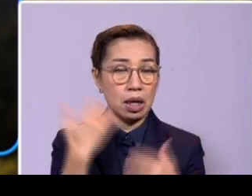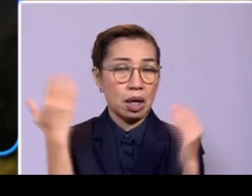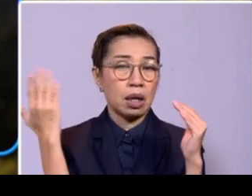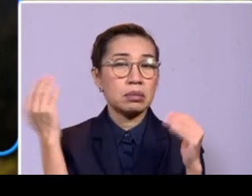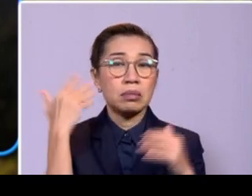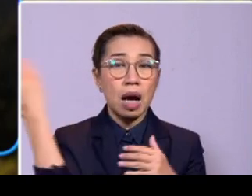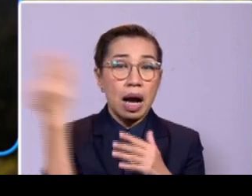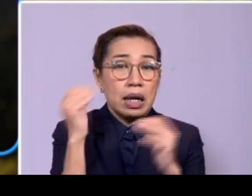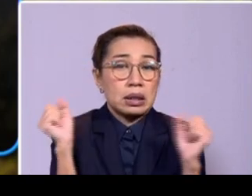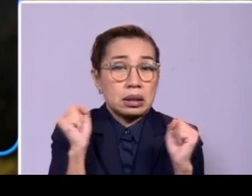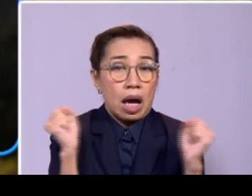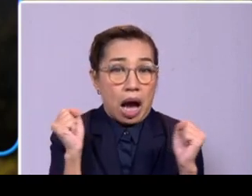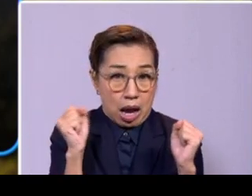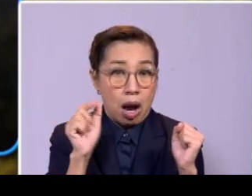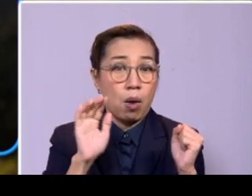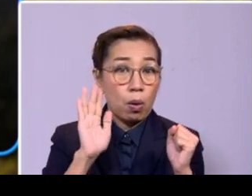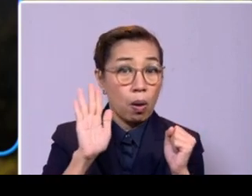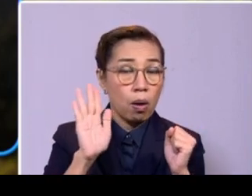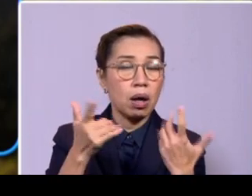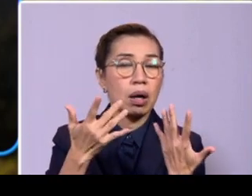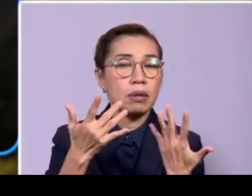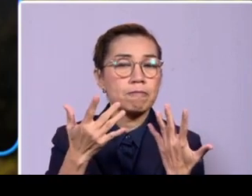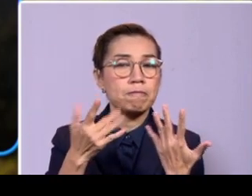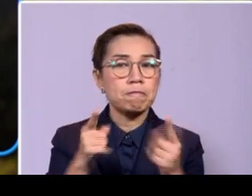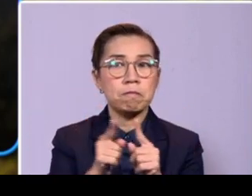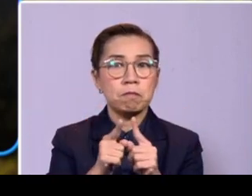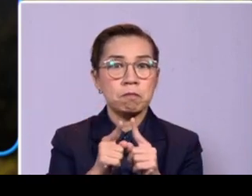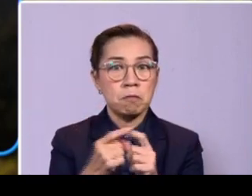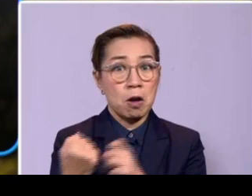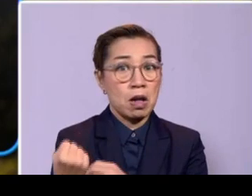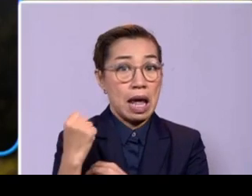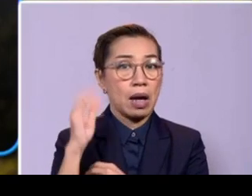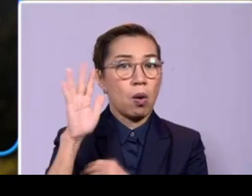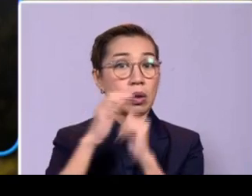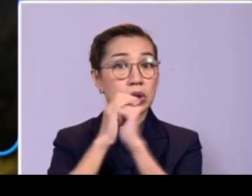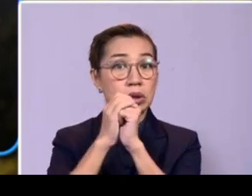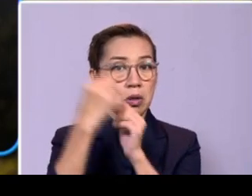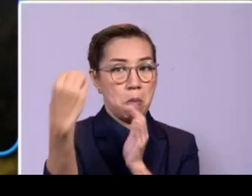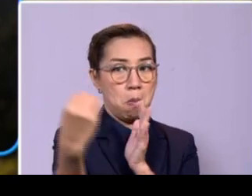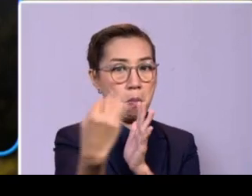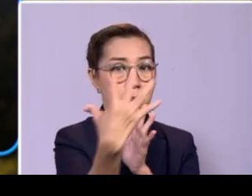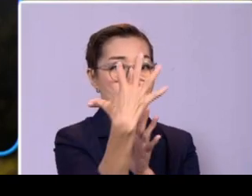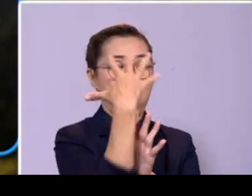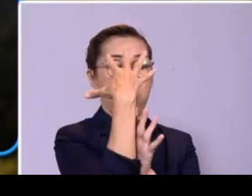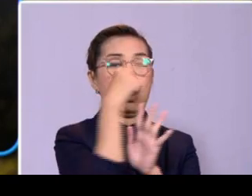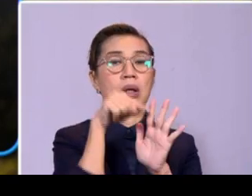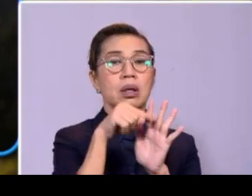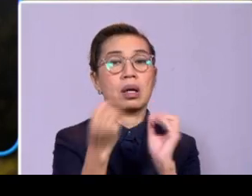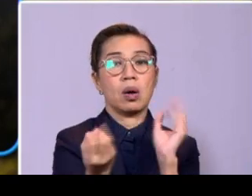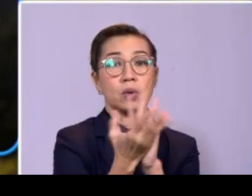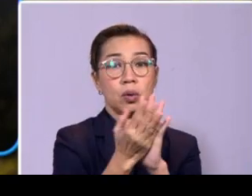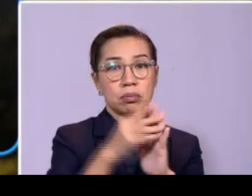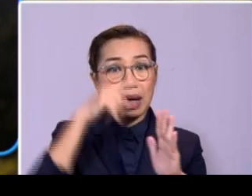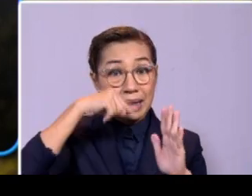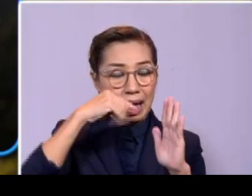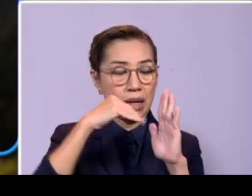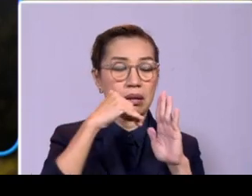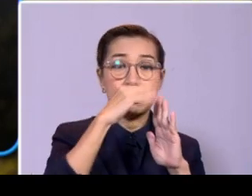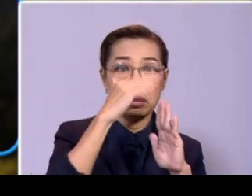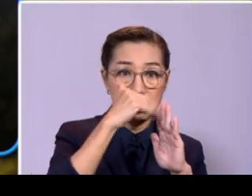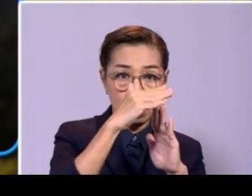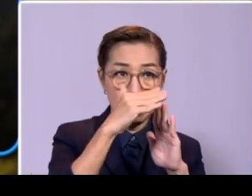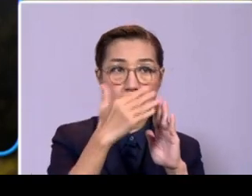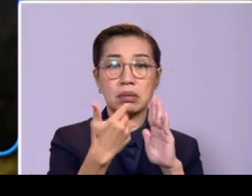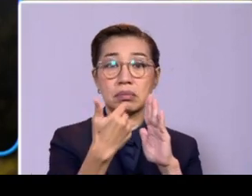งหรือว่ามวลกำลังอากาศเย็นเนี่ยกำลังค่อนข้างแรงจากประเทศจีนแผ่ปกคลุมตอนบนก็เลยจะทำให้พื้นที่ตอนบนของประเทศของเ